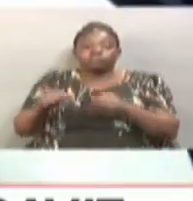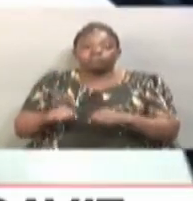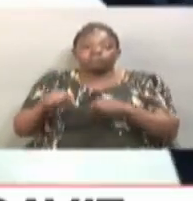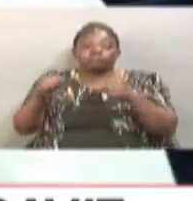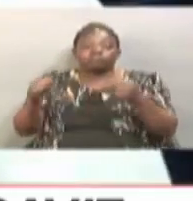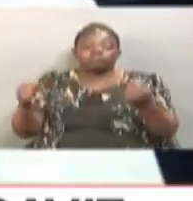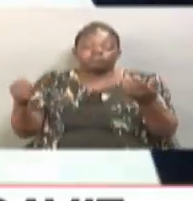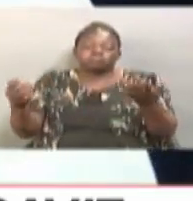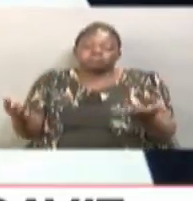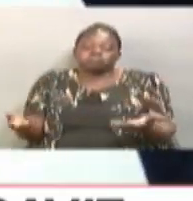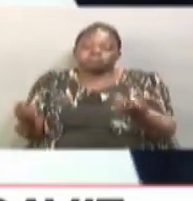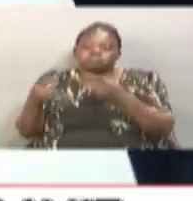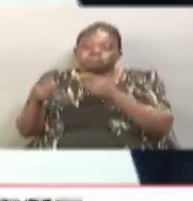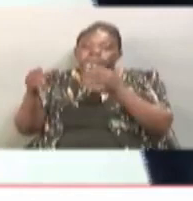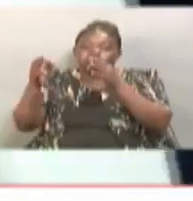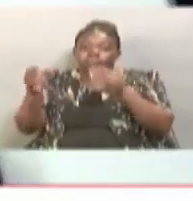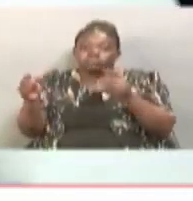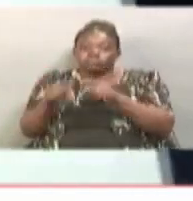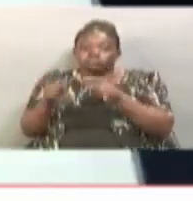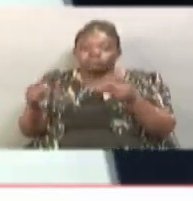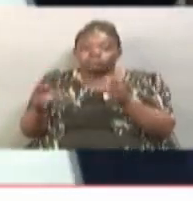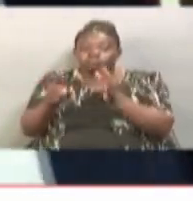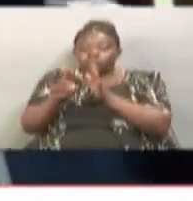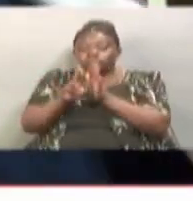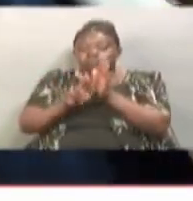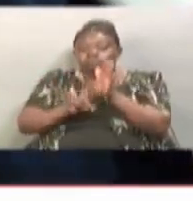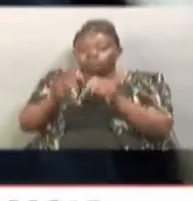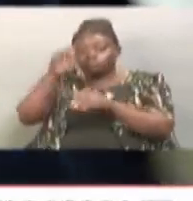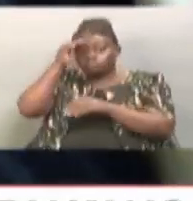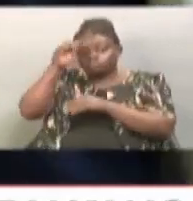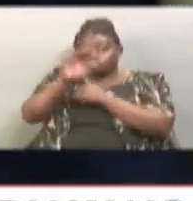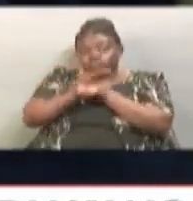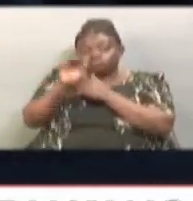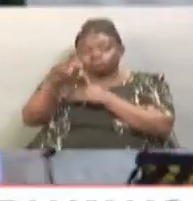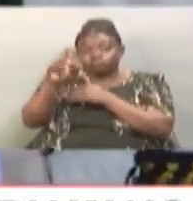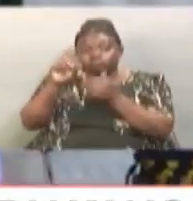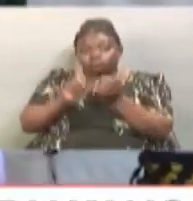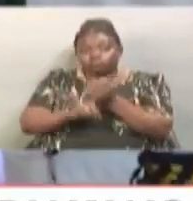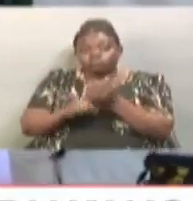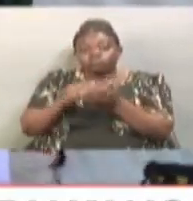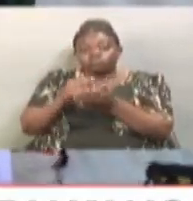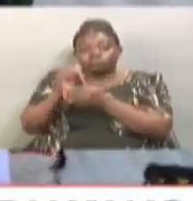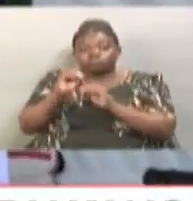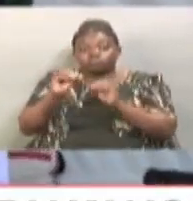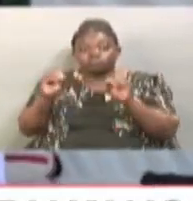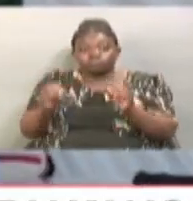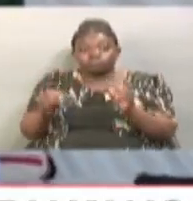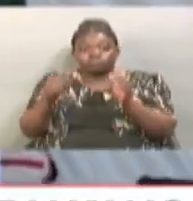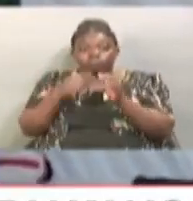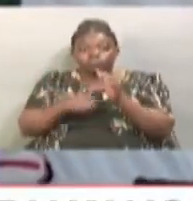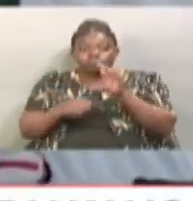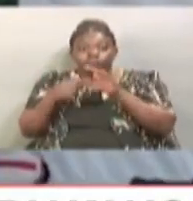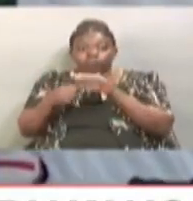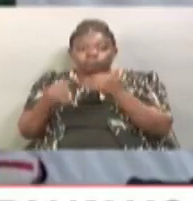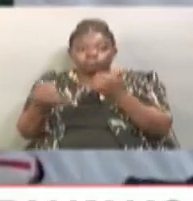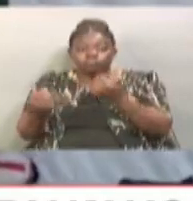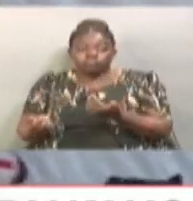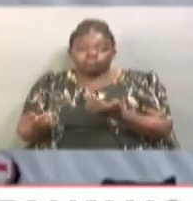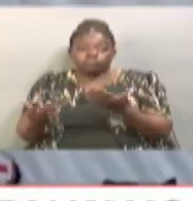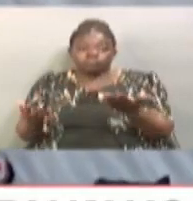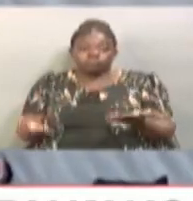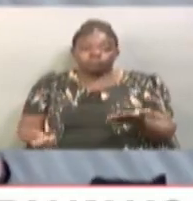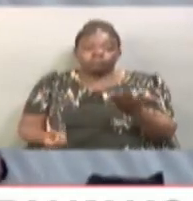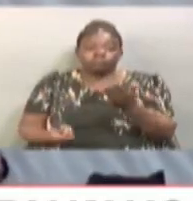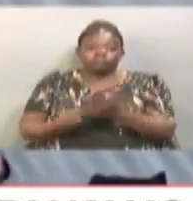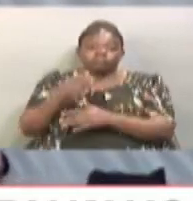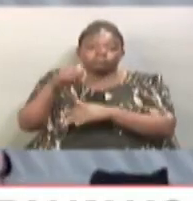bakolako efujjo so nga ne bawaba ku poliisi mu nsi eyo tebayambibwa. Bategeeza nti embeera mwe babadde bayita ebadde yabatuusa